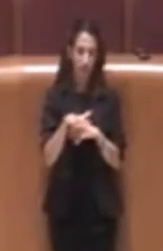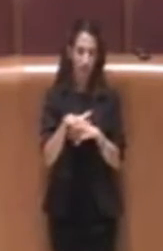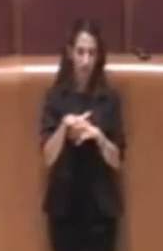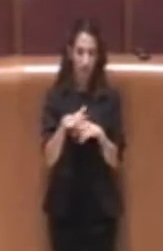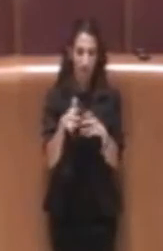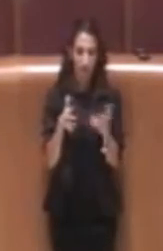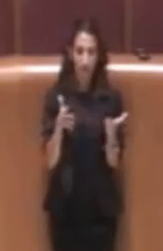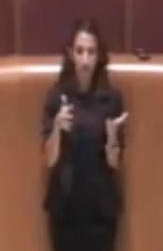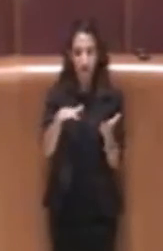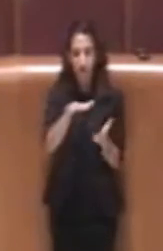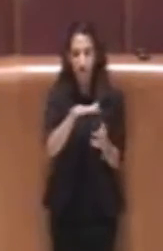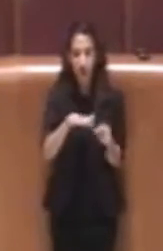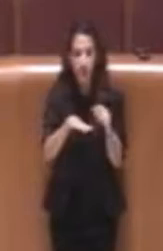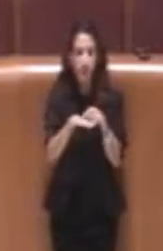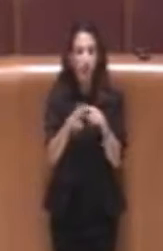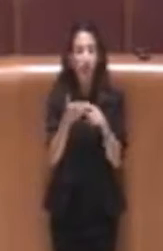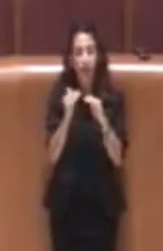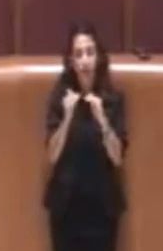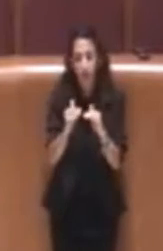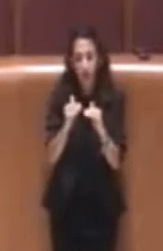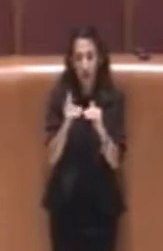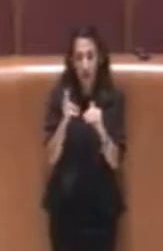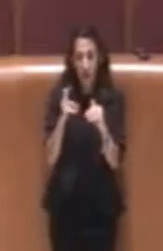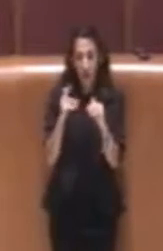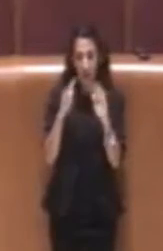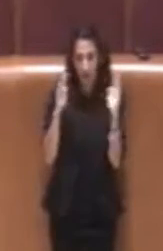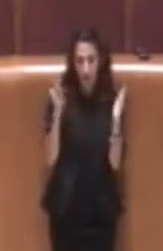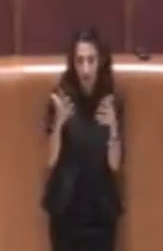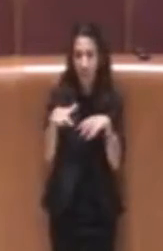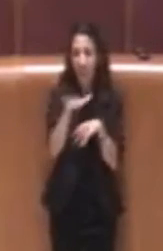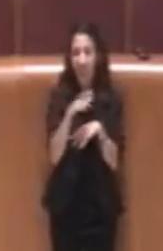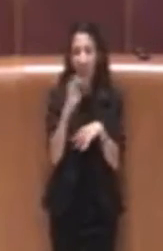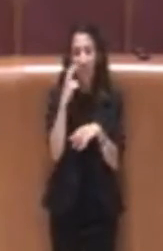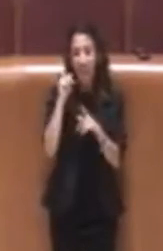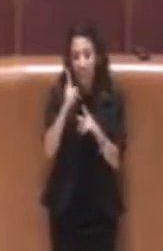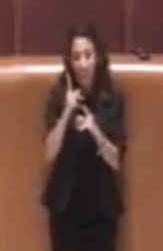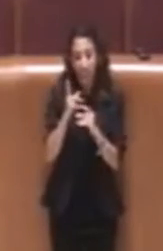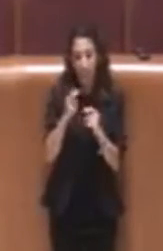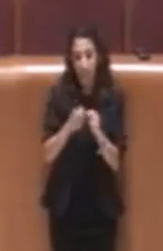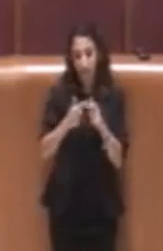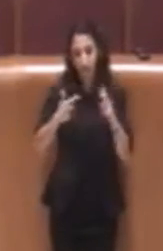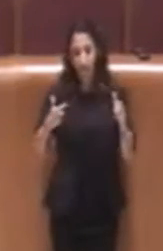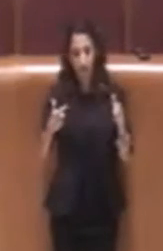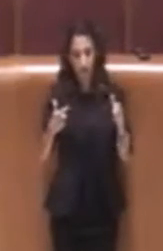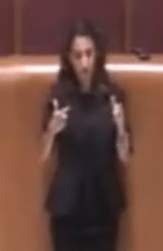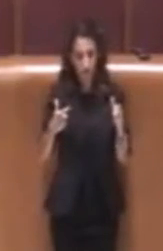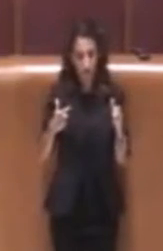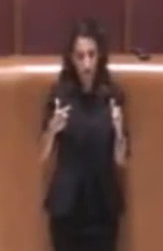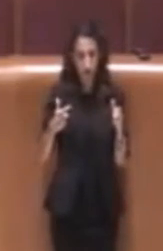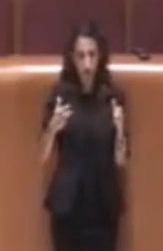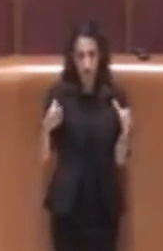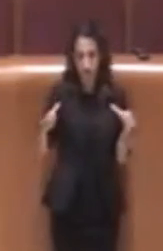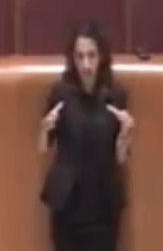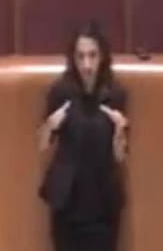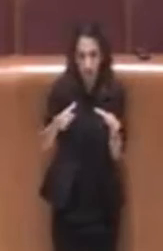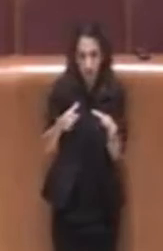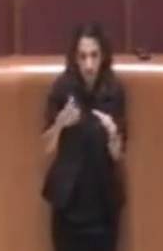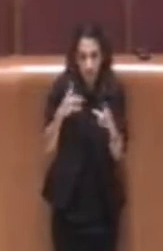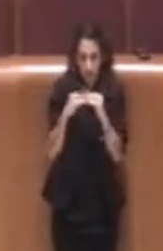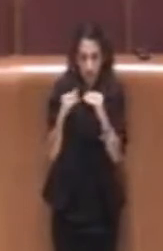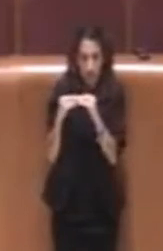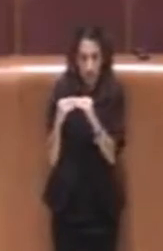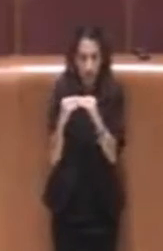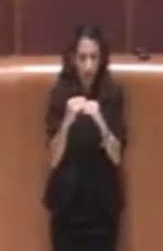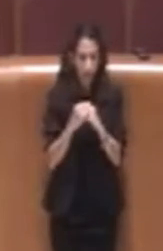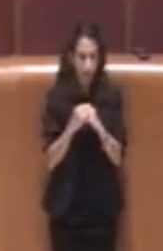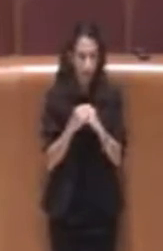soprattutto appunto la tutela dell'ambiente e delle aree verdi. Questo per dire, colleghiamoci alla delibera e